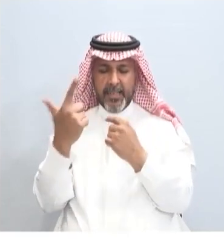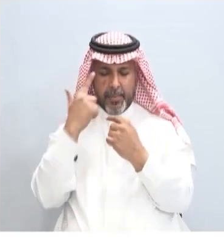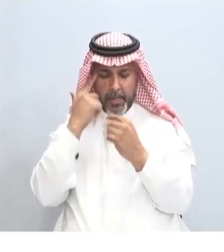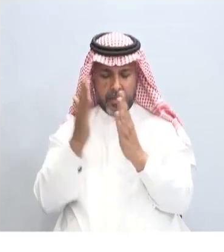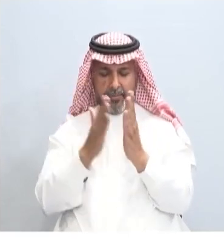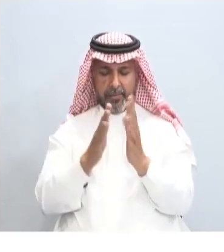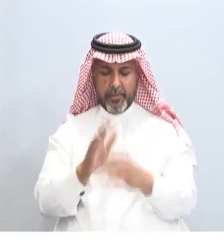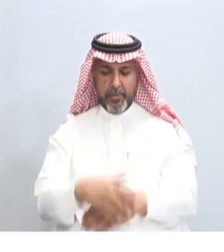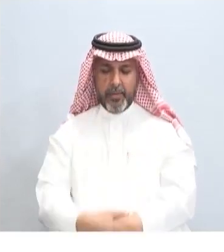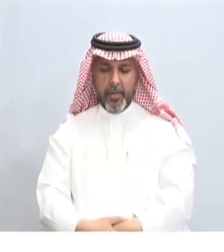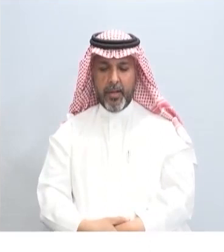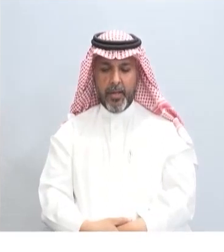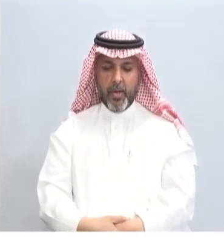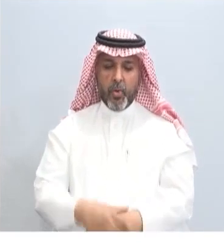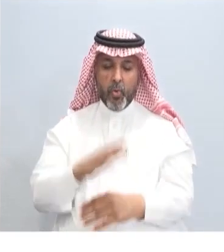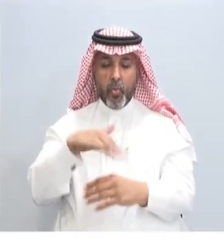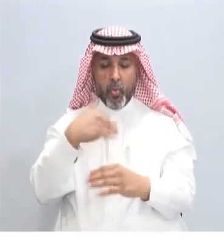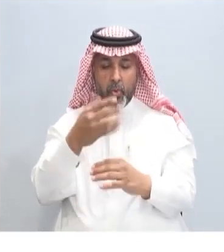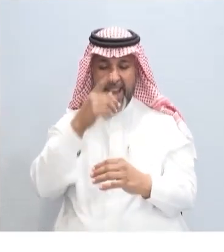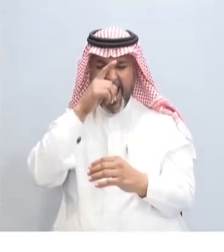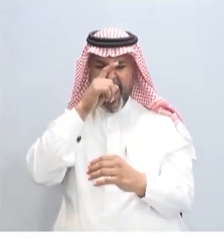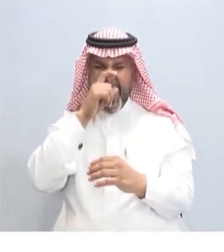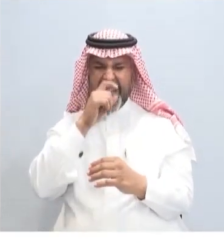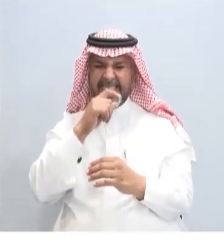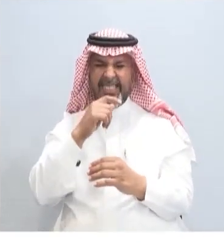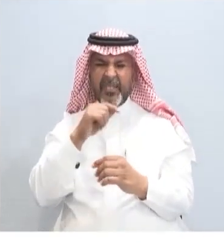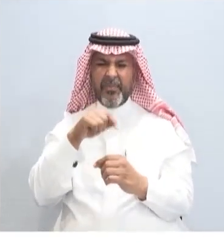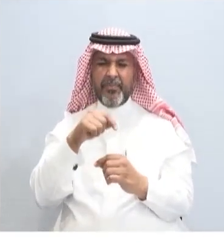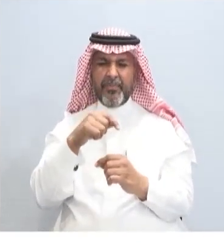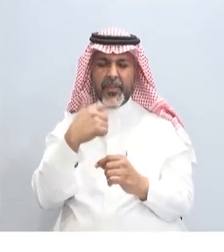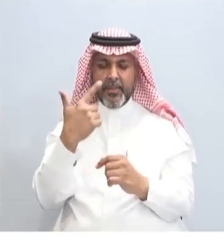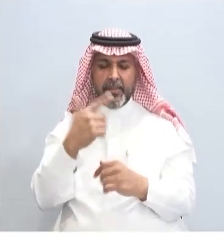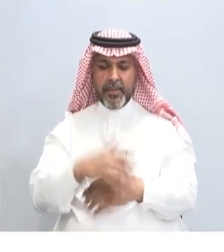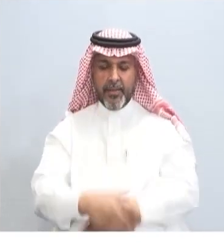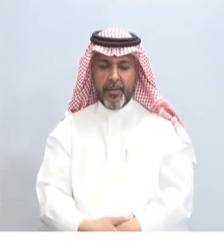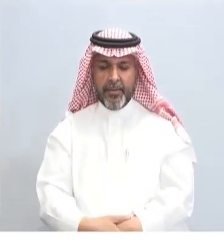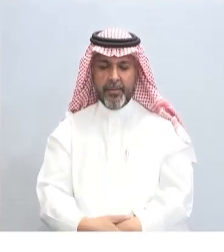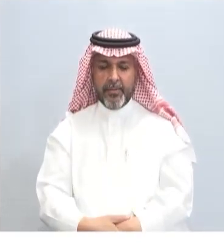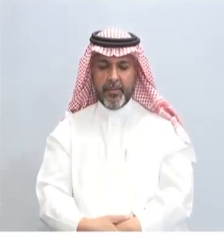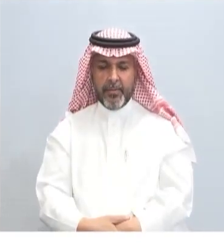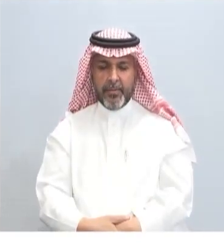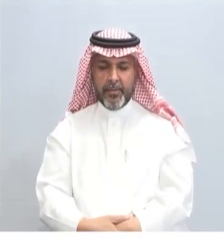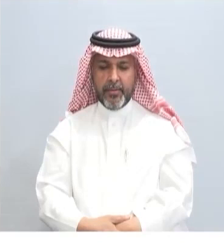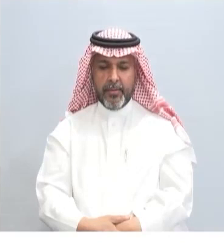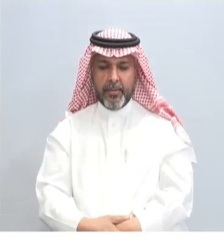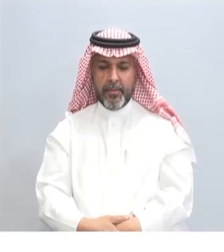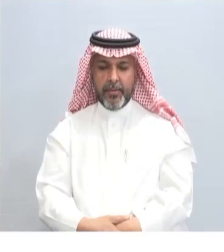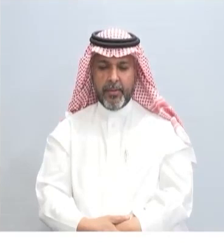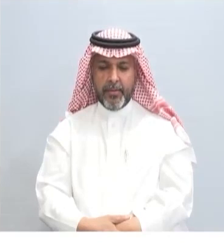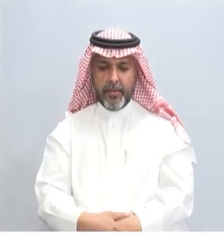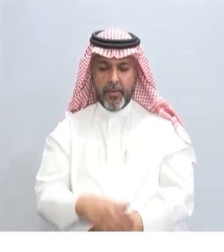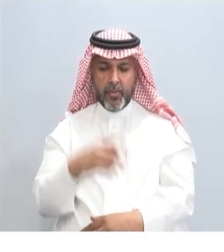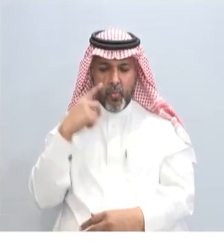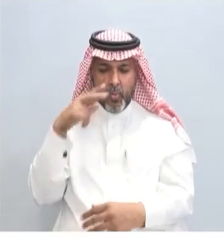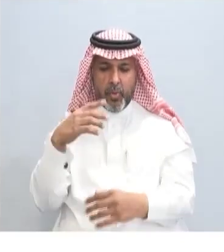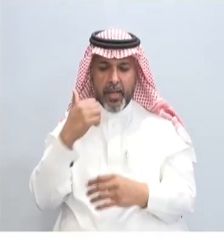سبعه الحادثه الثانيه ان يكون العدد س س ظاهر على احد الوجهين فالعدد سته ممكن يظهر يعني على